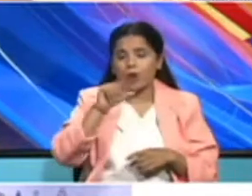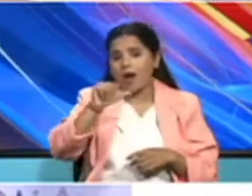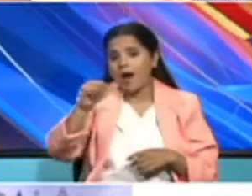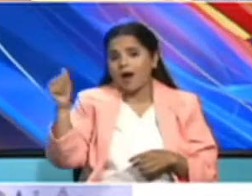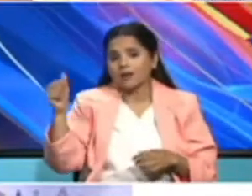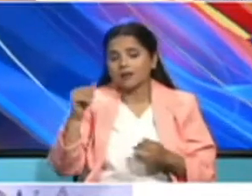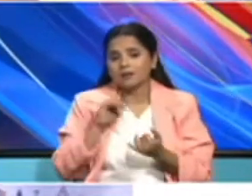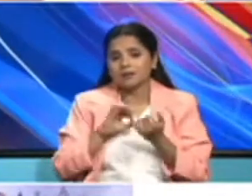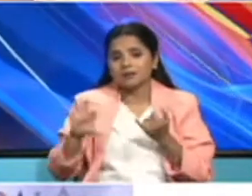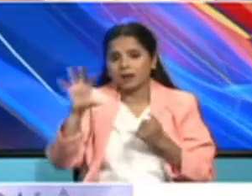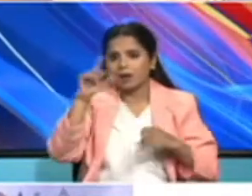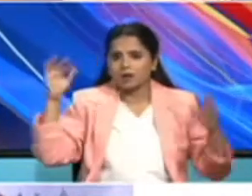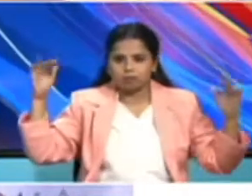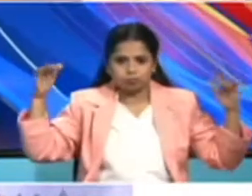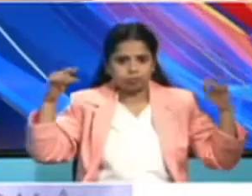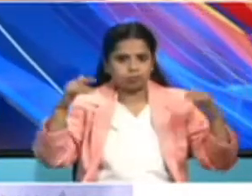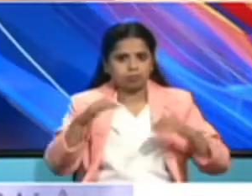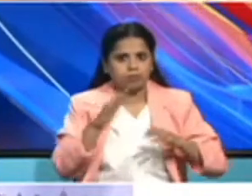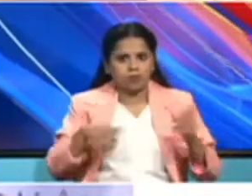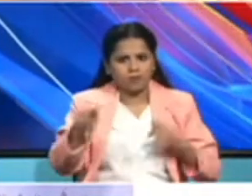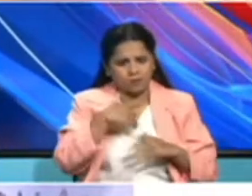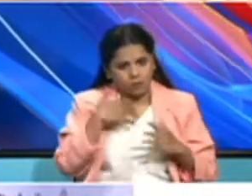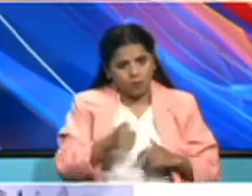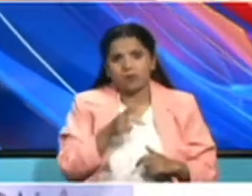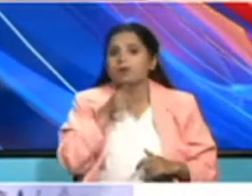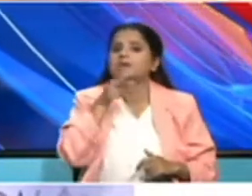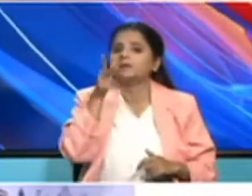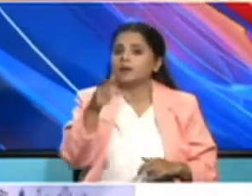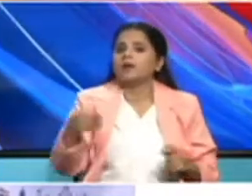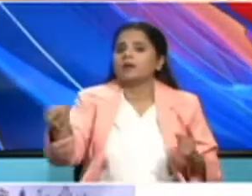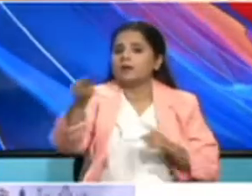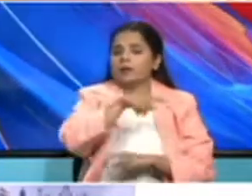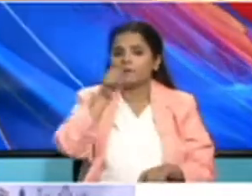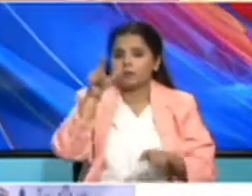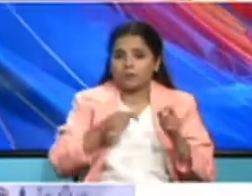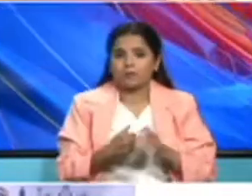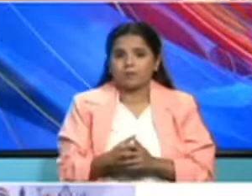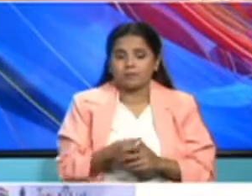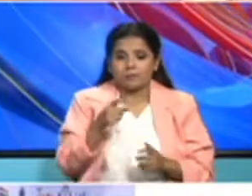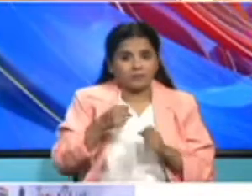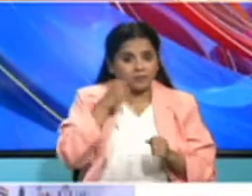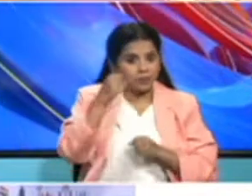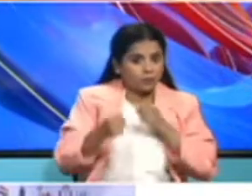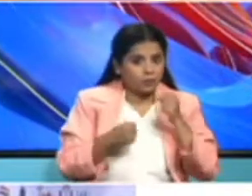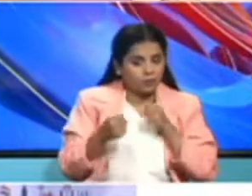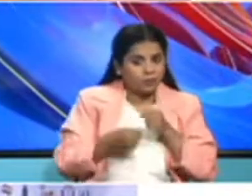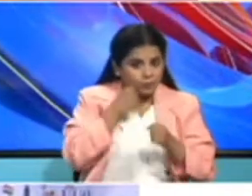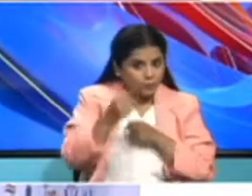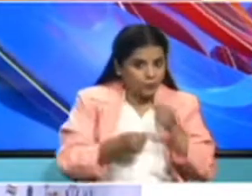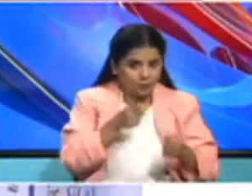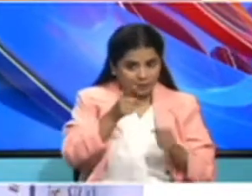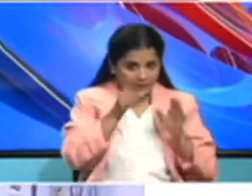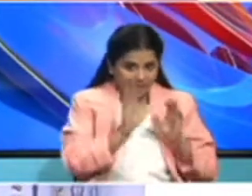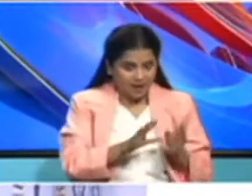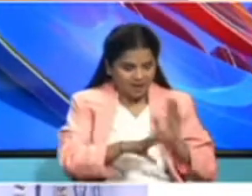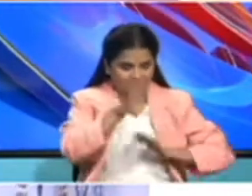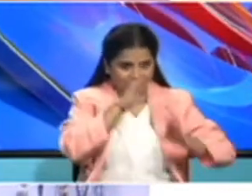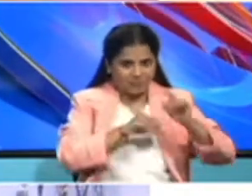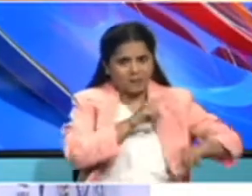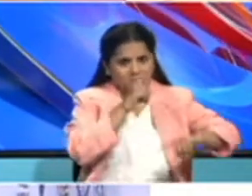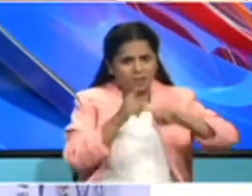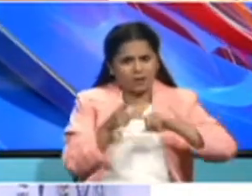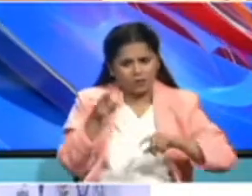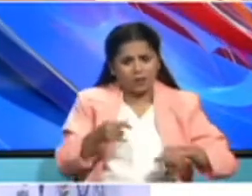आए हैं उनसे मैं कहूंगा कि खेल के साथ ही